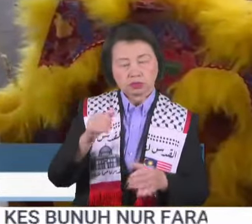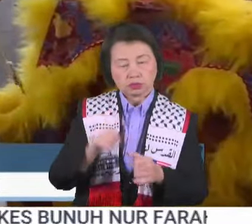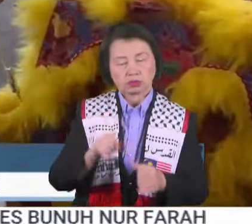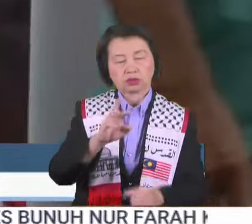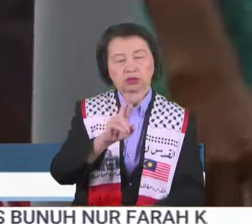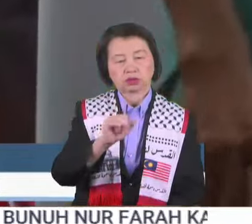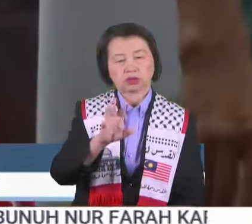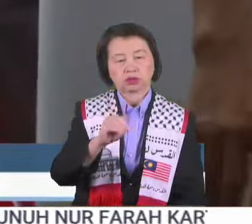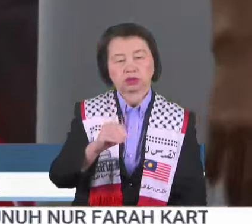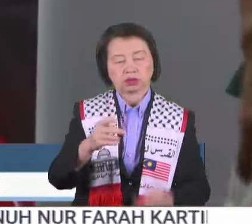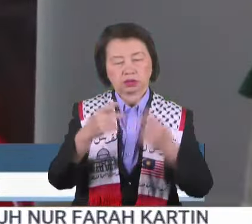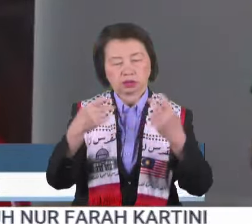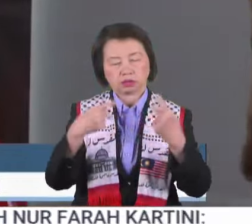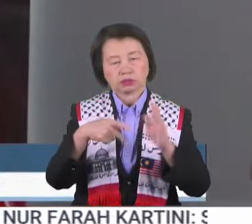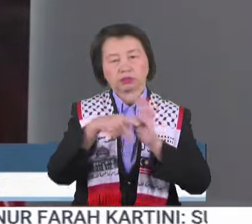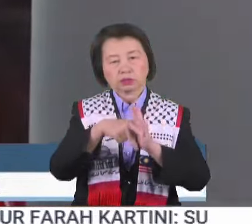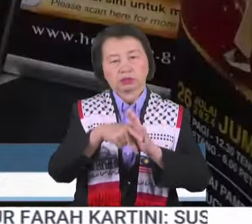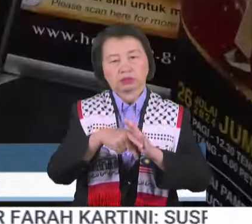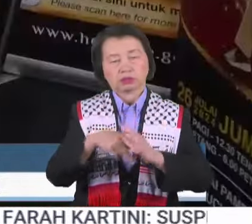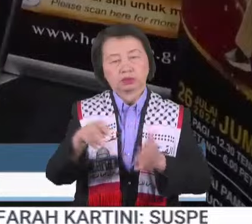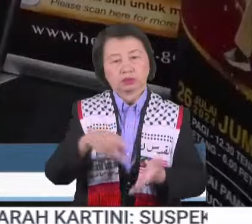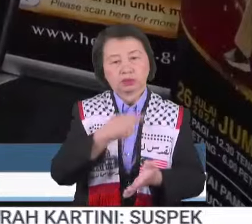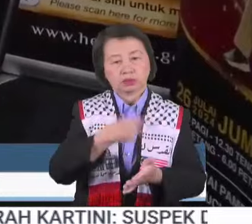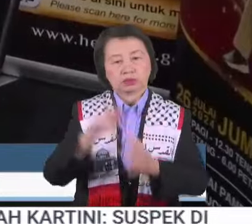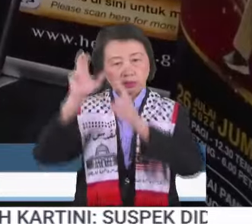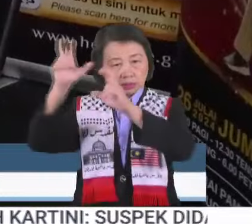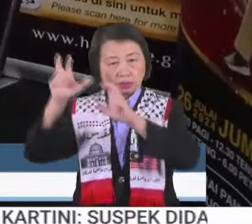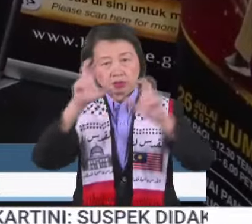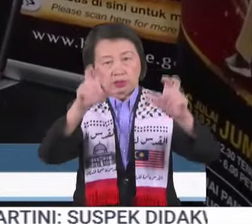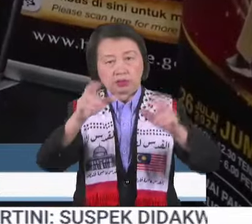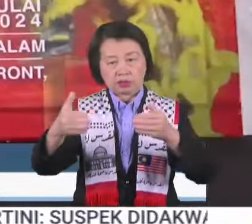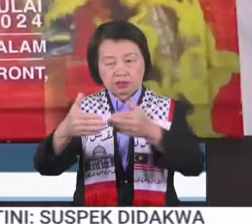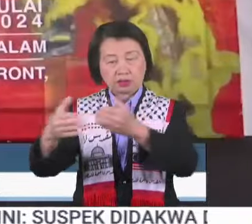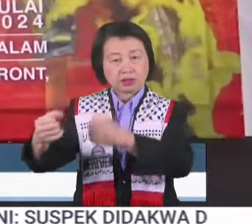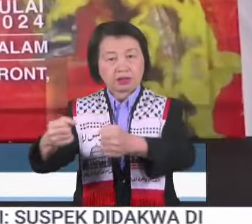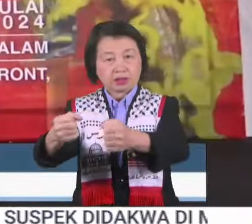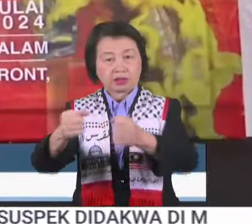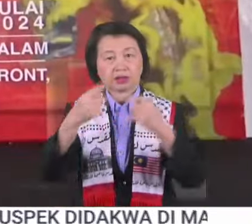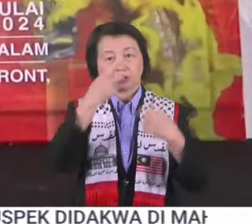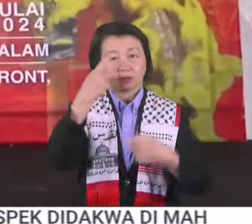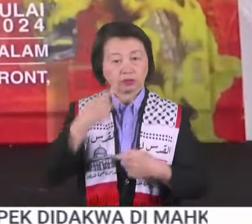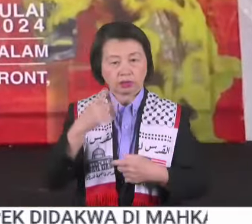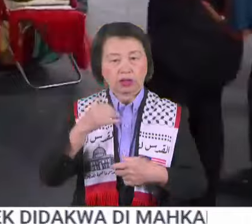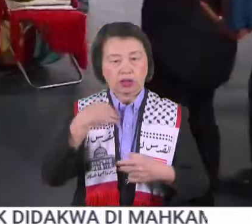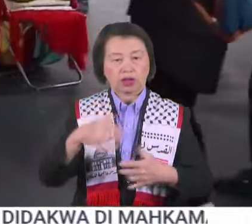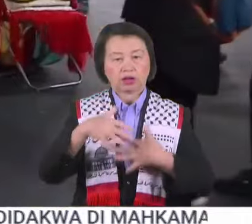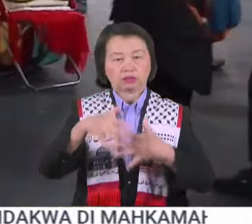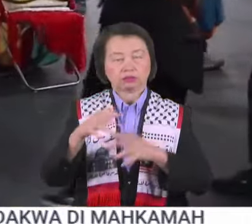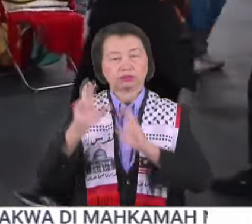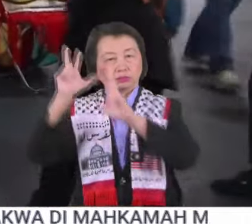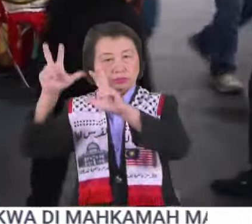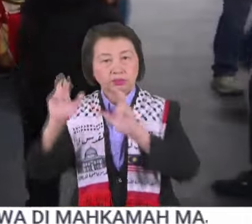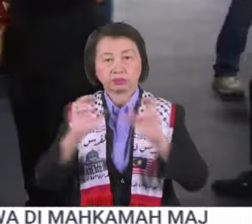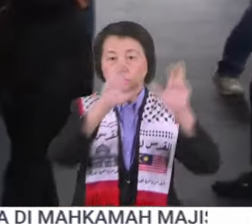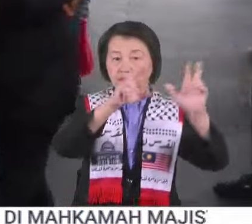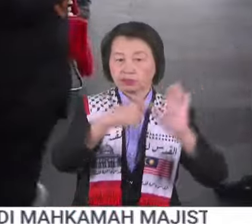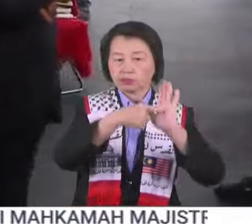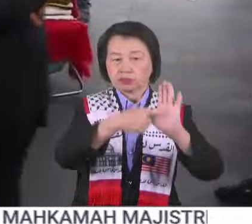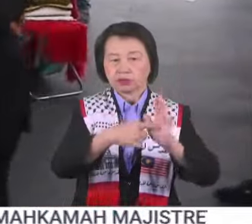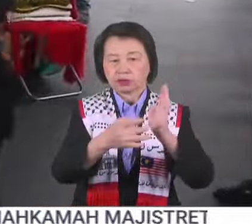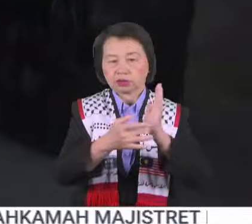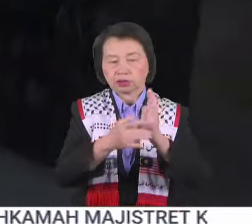Reruai Pameran Festival Tarian Singa 2024 di Tebingan Kuching. Turut diadakan perarakan tarian singa, demonstrasi